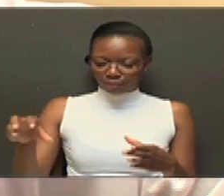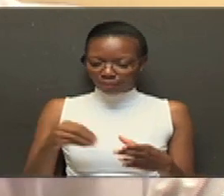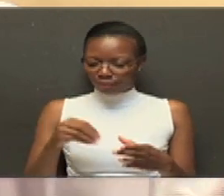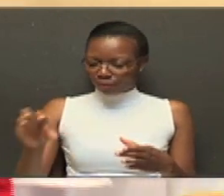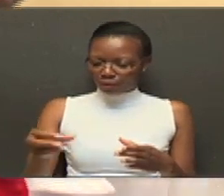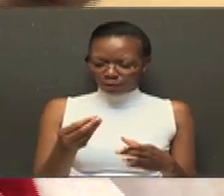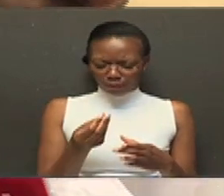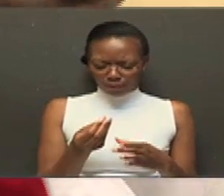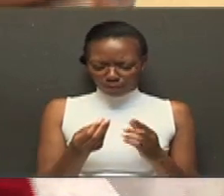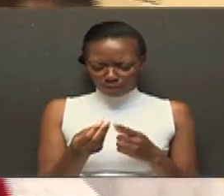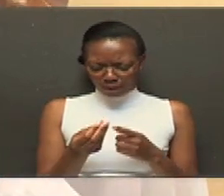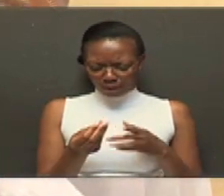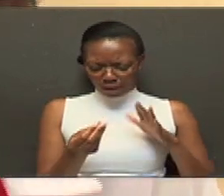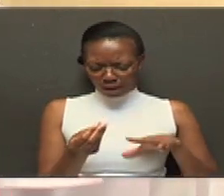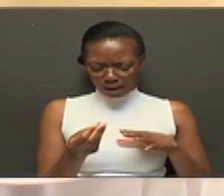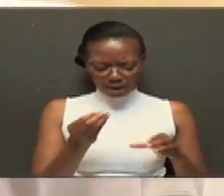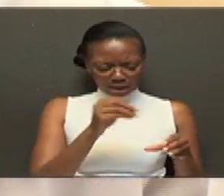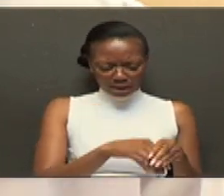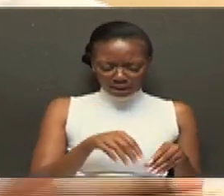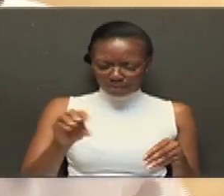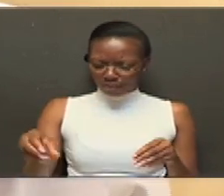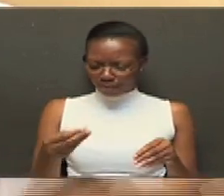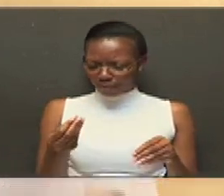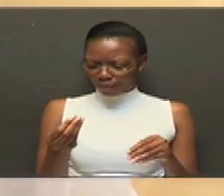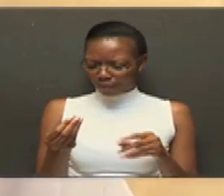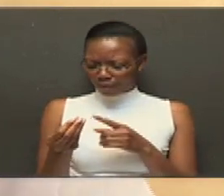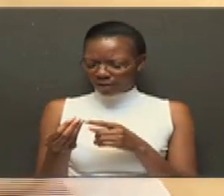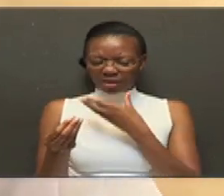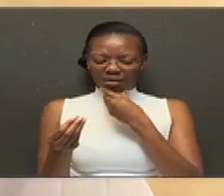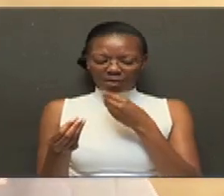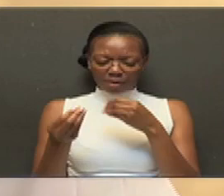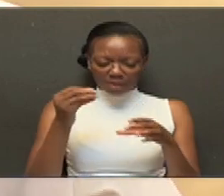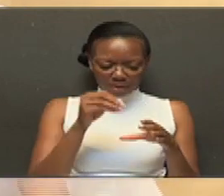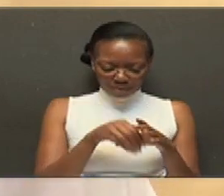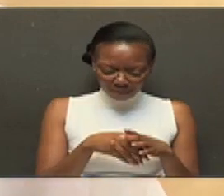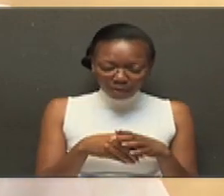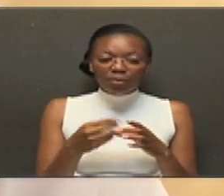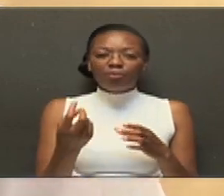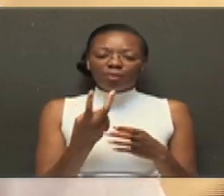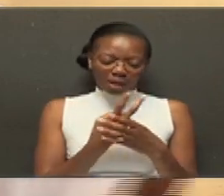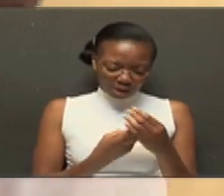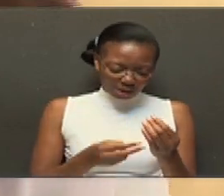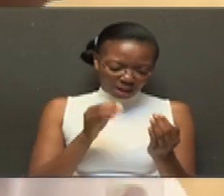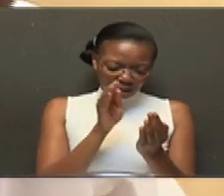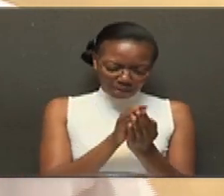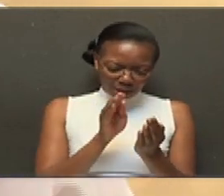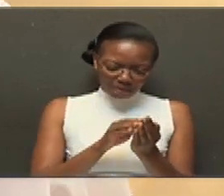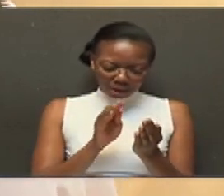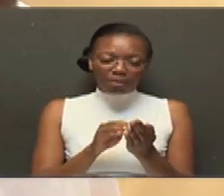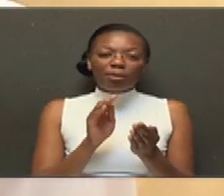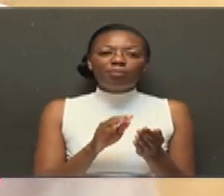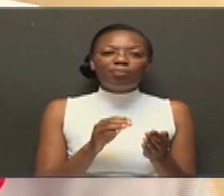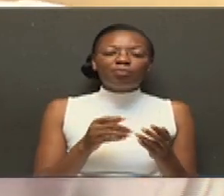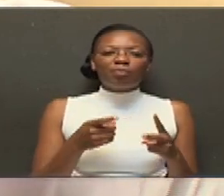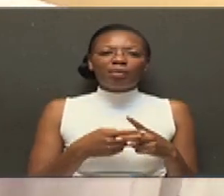wa kike ni wani wa kiume, tunawaleta pamoja. Wakaanza kutaga mayai pole pole. Una imagine kutoka cricket moja karibu